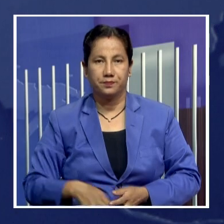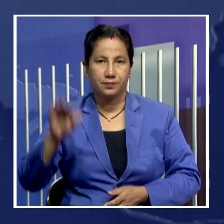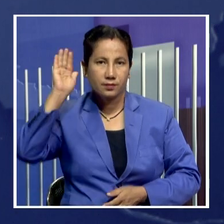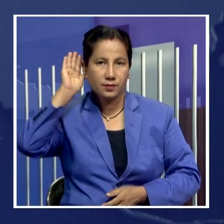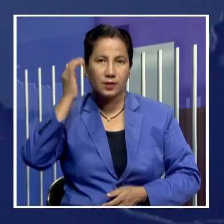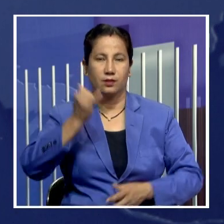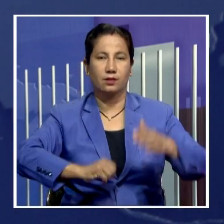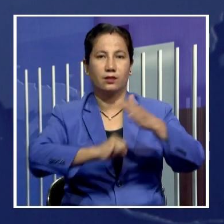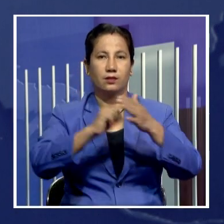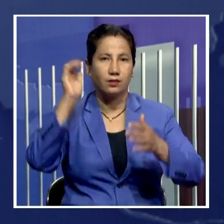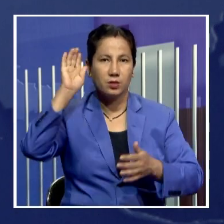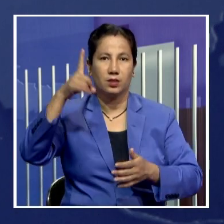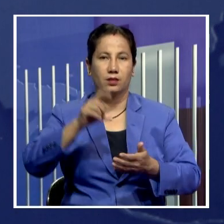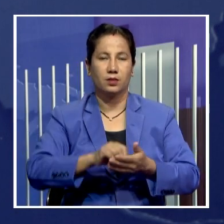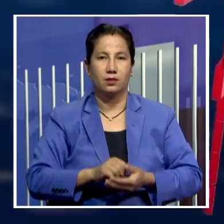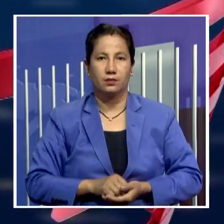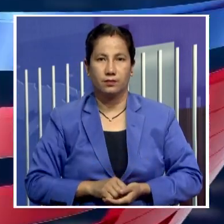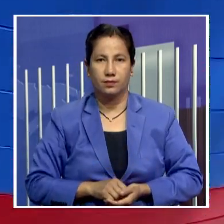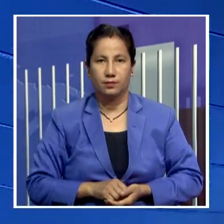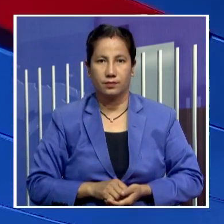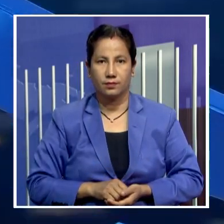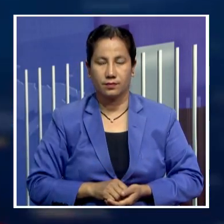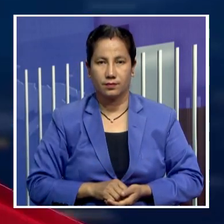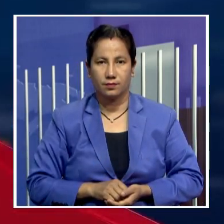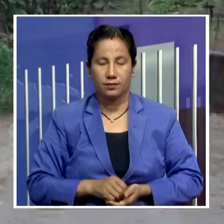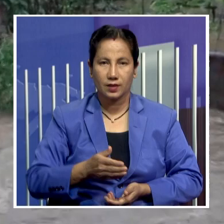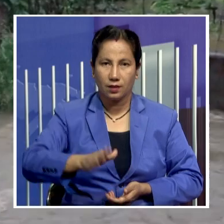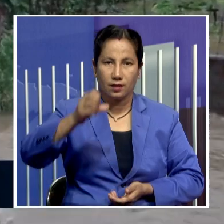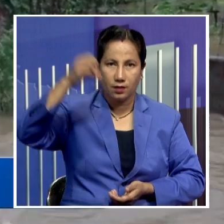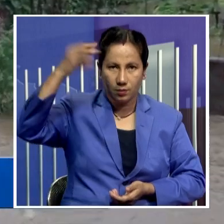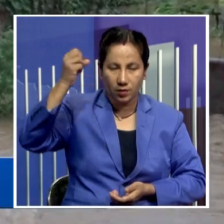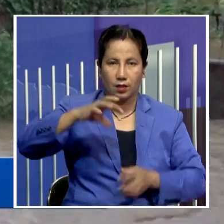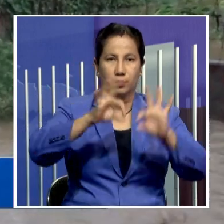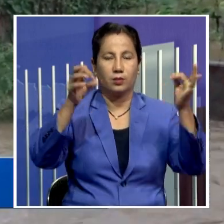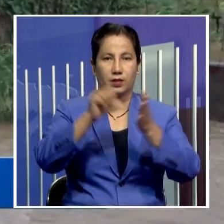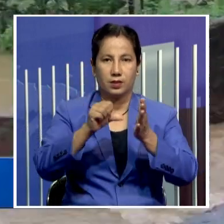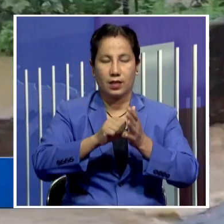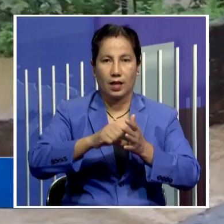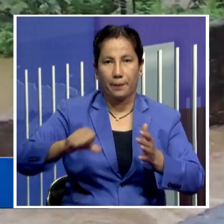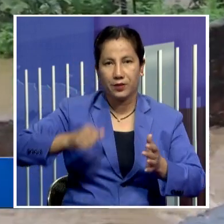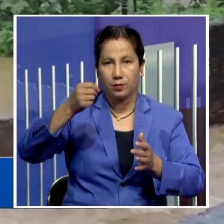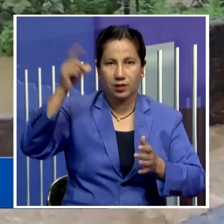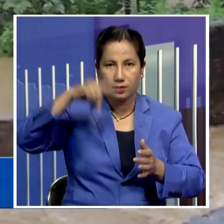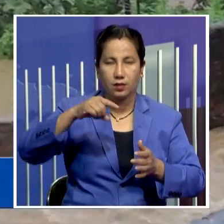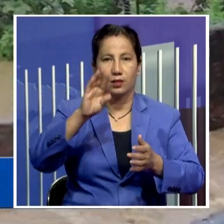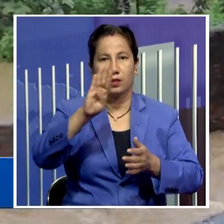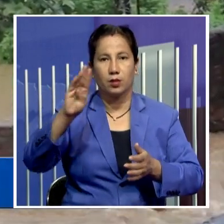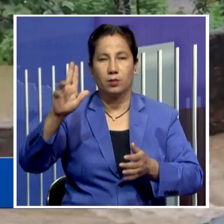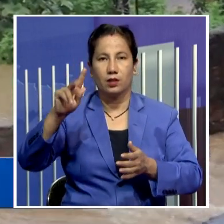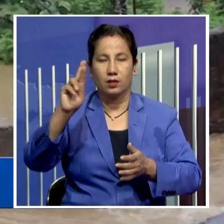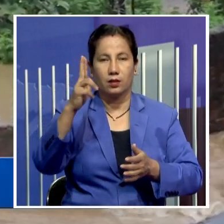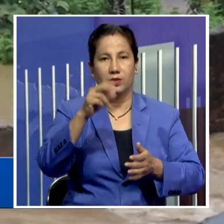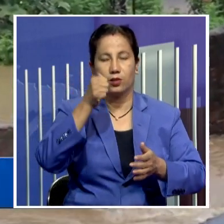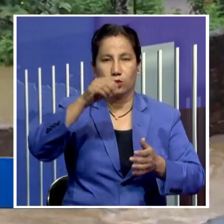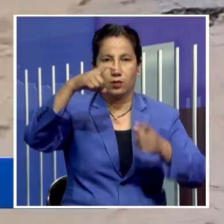समाचारको अन्त्यमा प्रमुख समाचार पुनः एकपटक। लगातारको वर्षाले विभिन्न जिल्लामा जनधनको क्षति। बबई र राप्ती नदीको